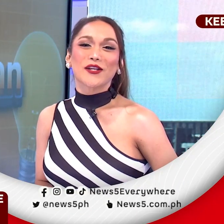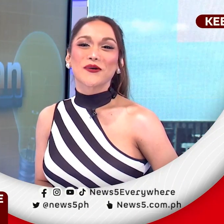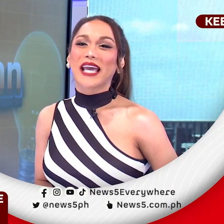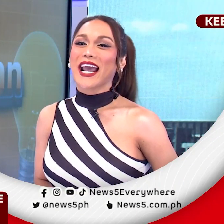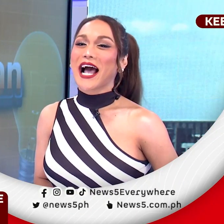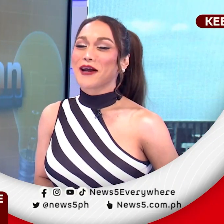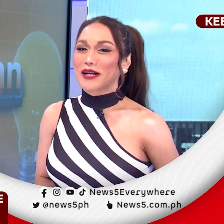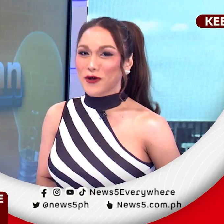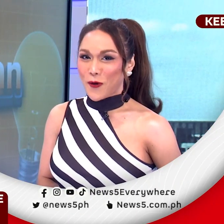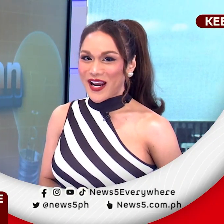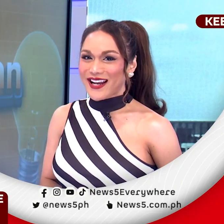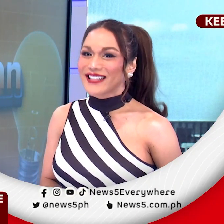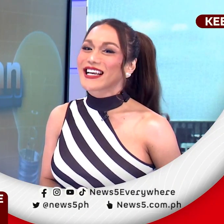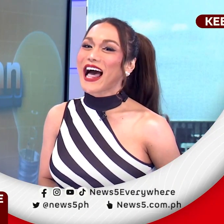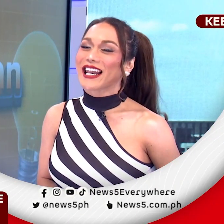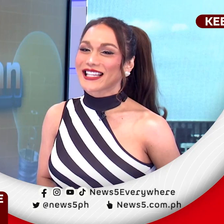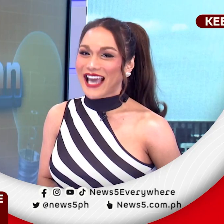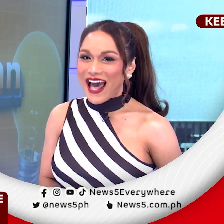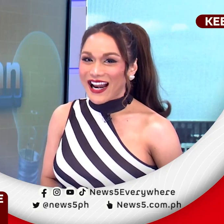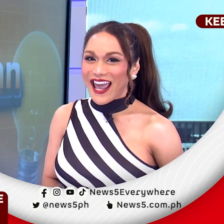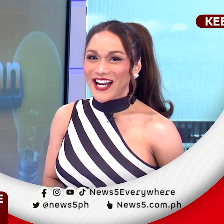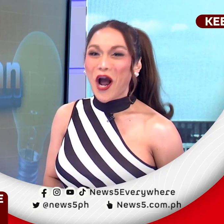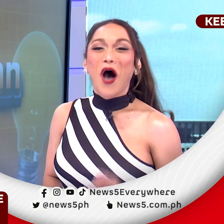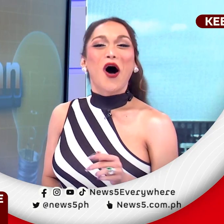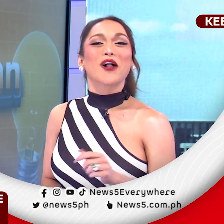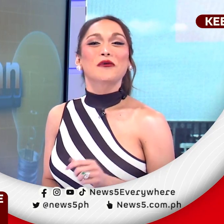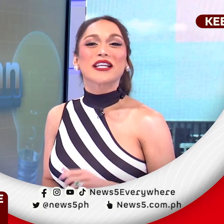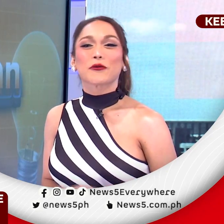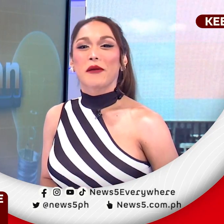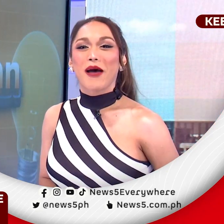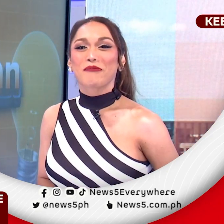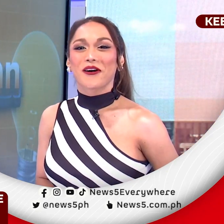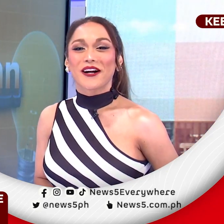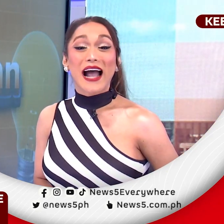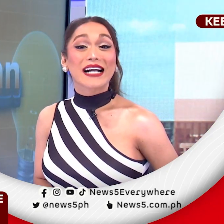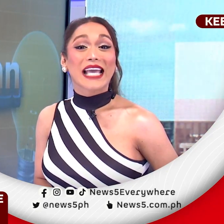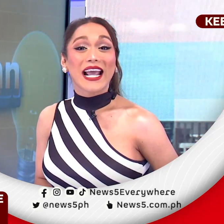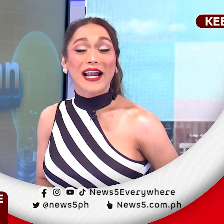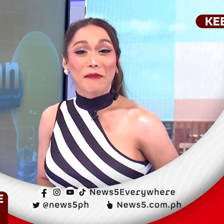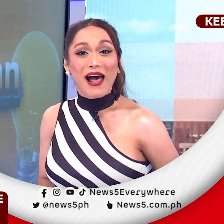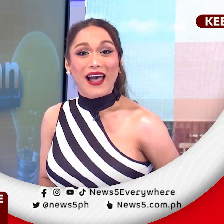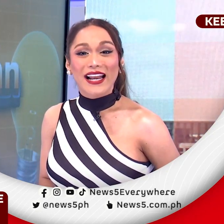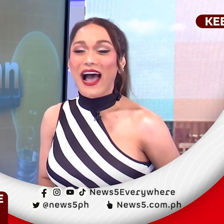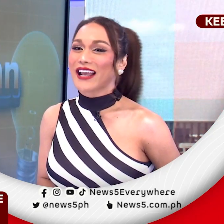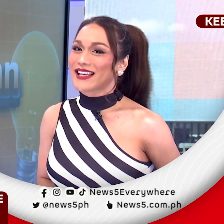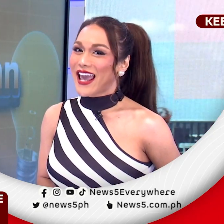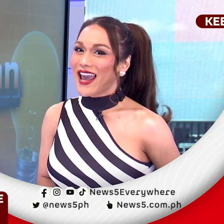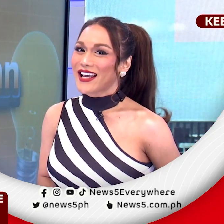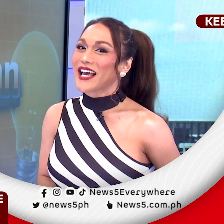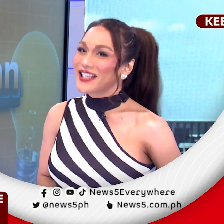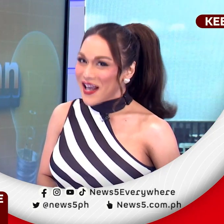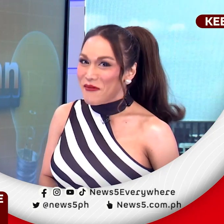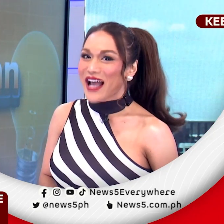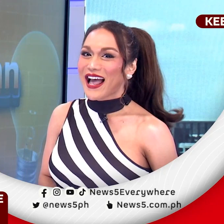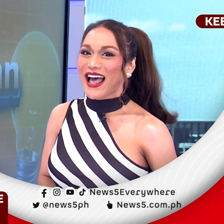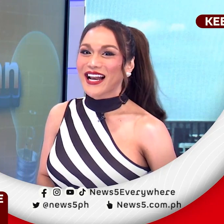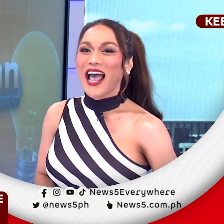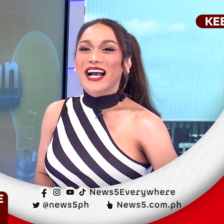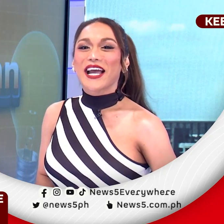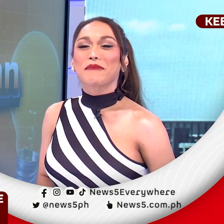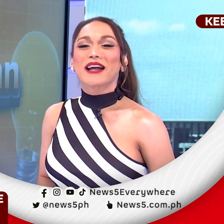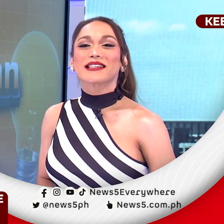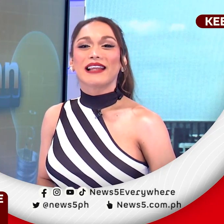po ang inyong K-Alaman Queen, Kalad Karen. Always remember na ang K-Alaman ay